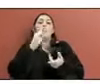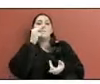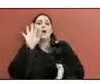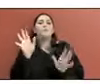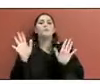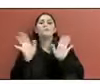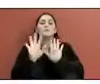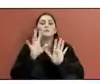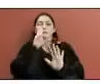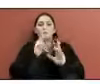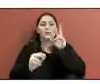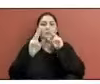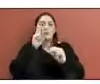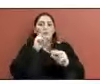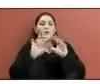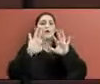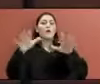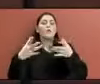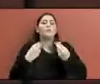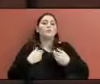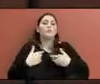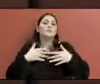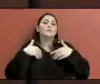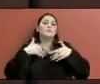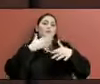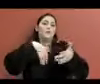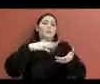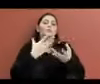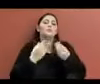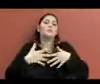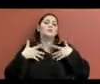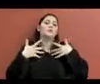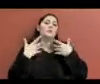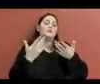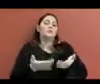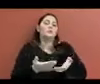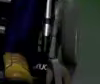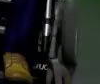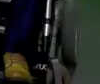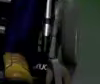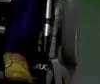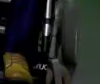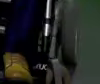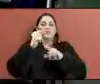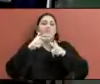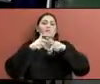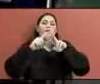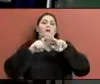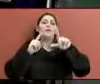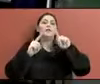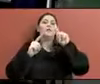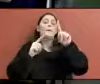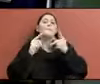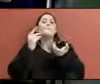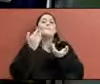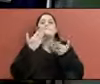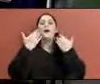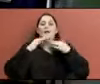talepler artıyor. Cevap vermeye de gayret ediyoruz, gayret edeceğiz. Şifalı balkonlar çok ciddi bir marka oldu bu